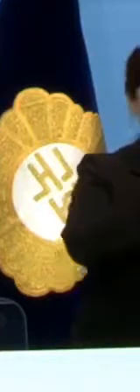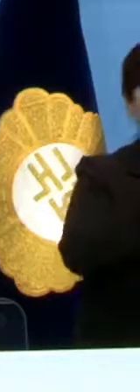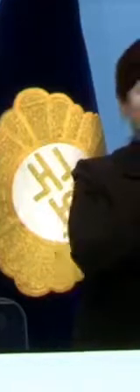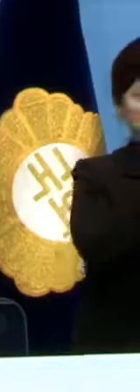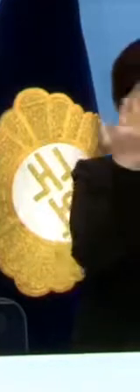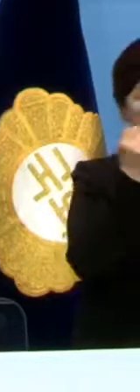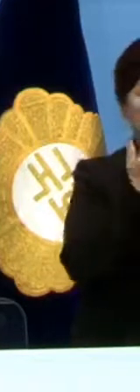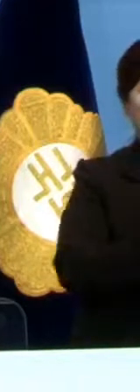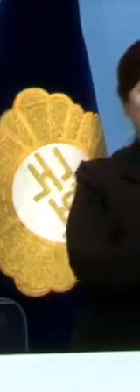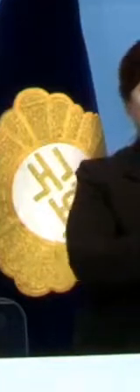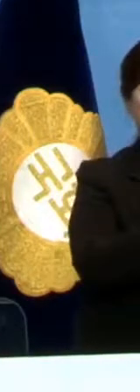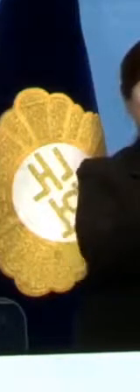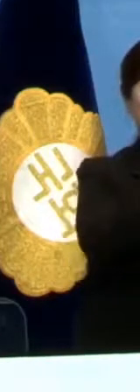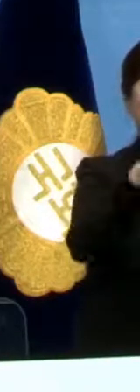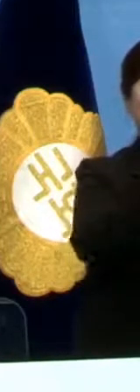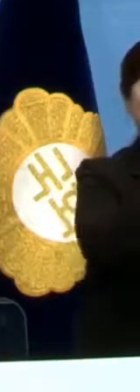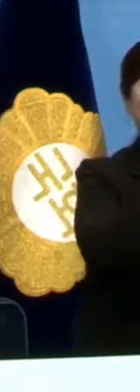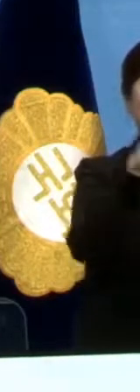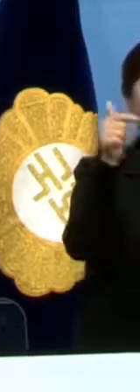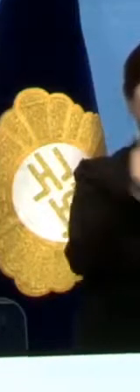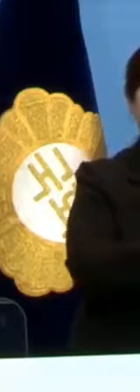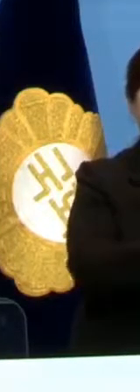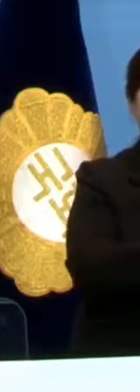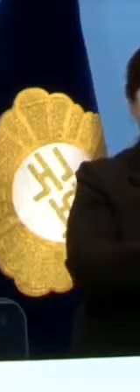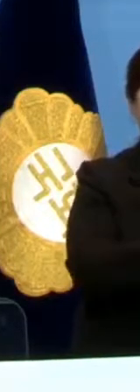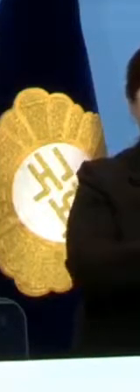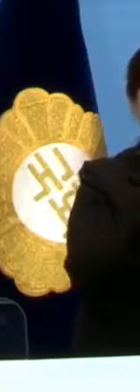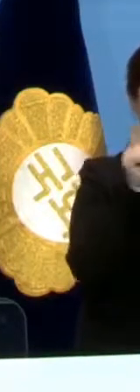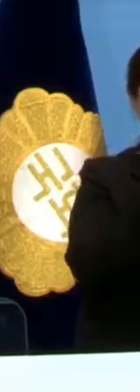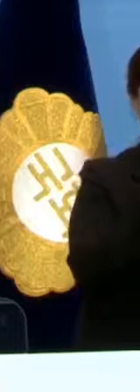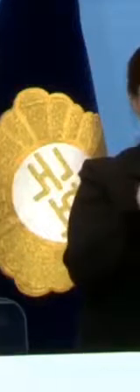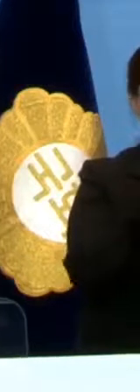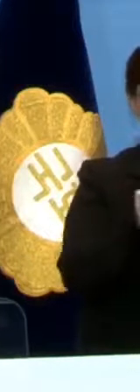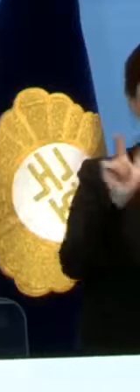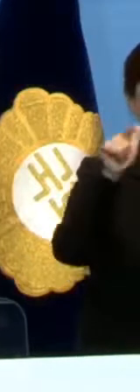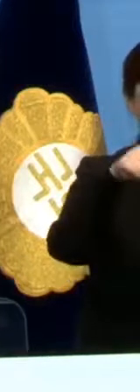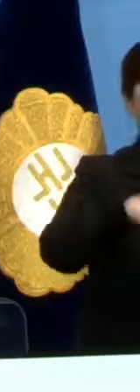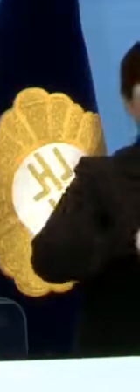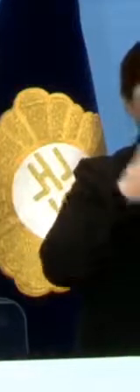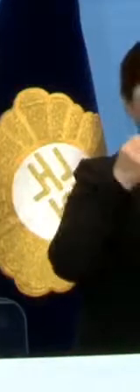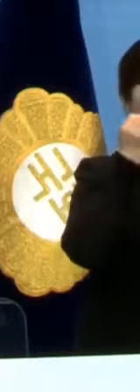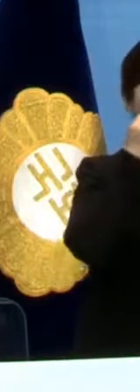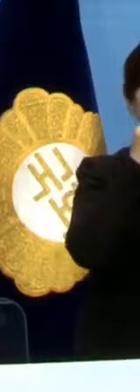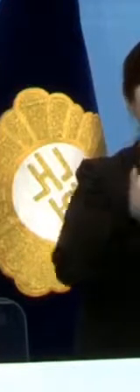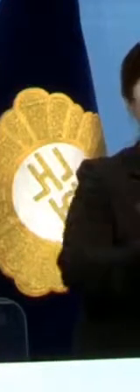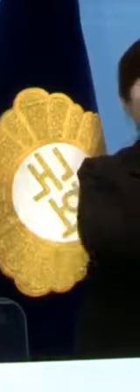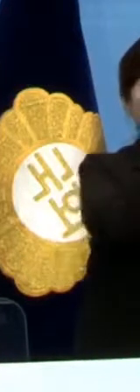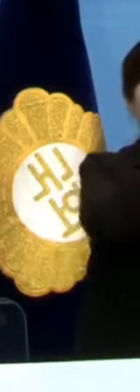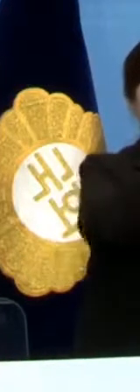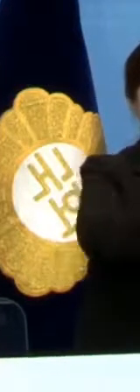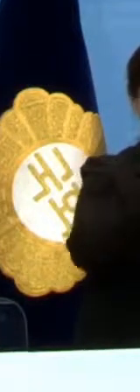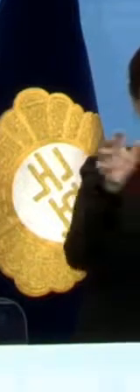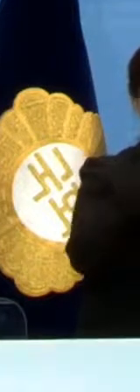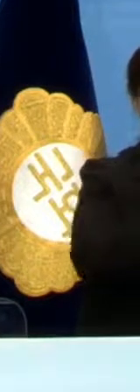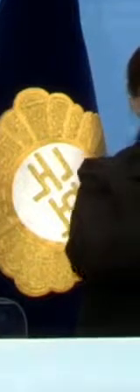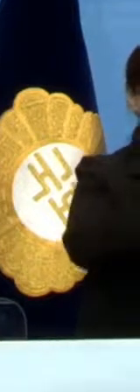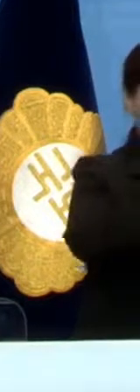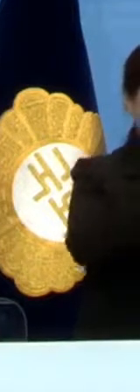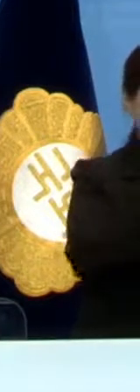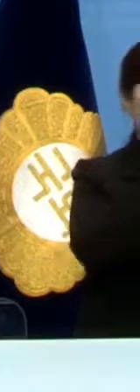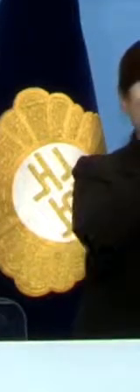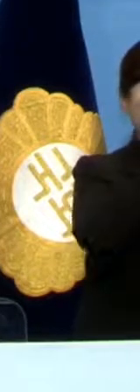사태와 인구 감소에 따른 인구 절벽 시대 돌입, 동남권 신공항 문제 등으로 인하여